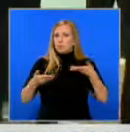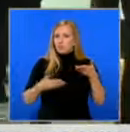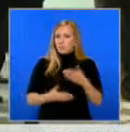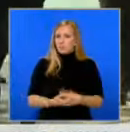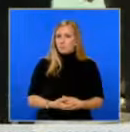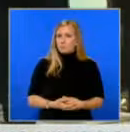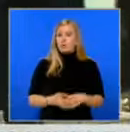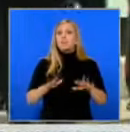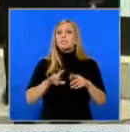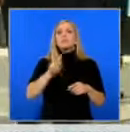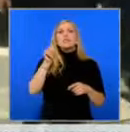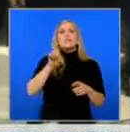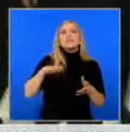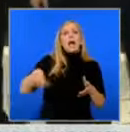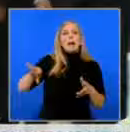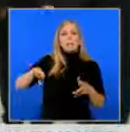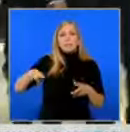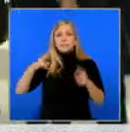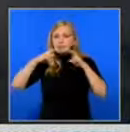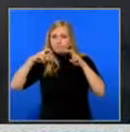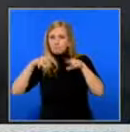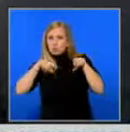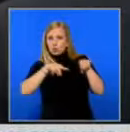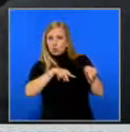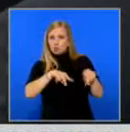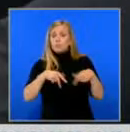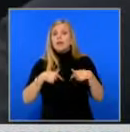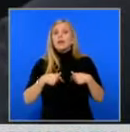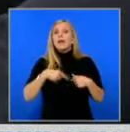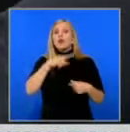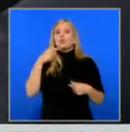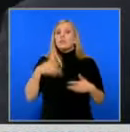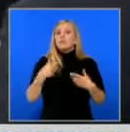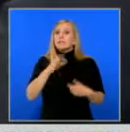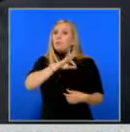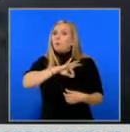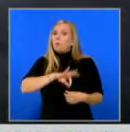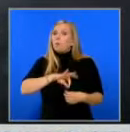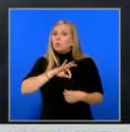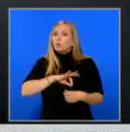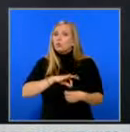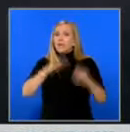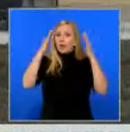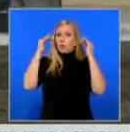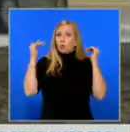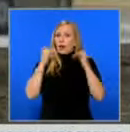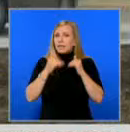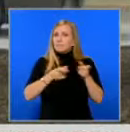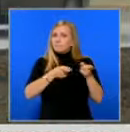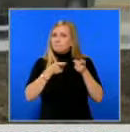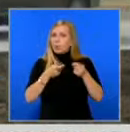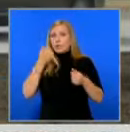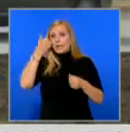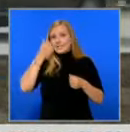според западните разузнавателни служби русия иска да получи севернокорейски оръжия и боеприпаси които да използва във военната си кампания в